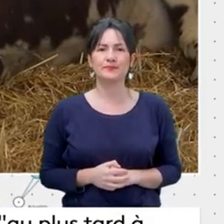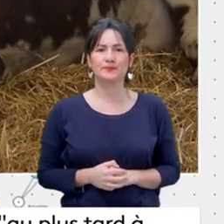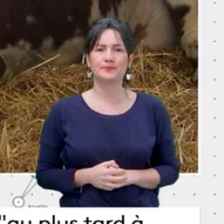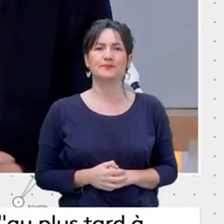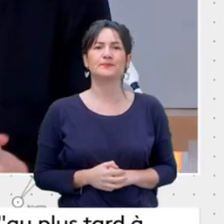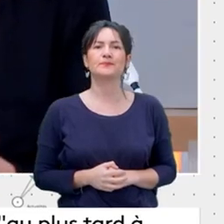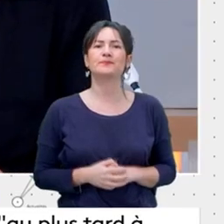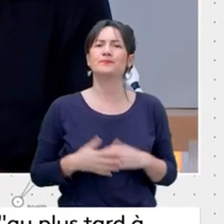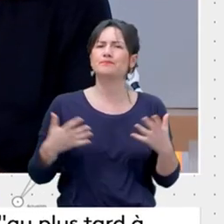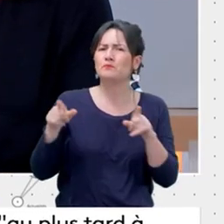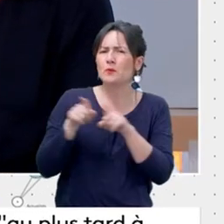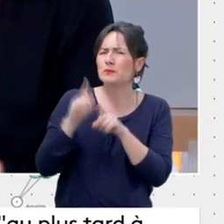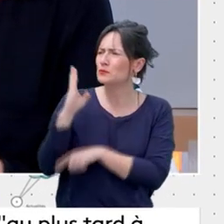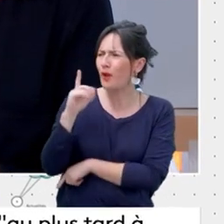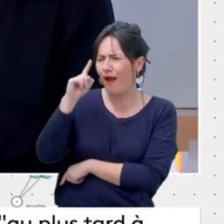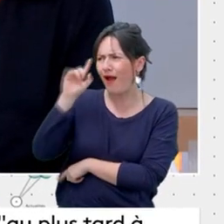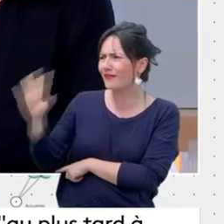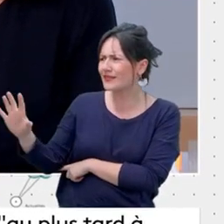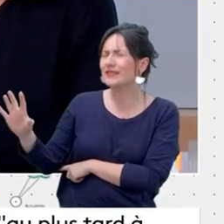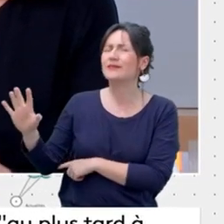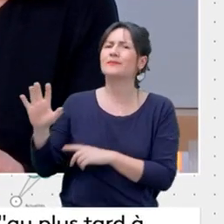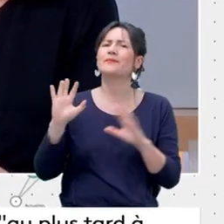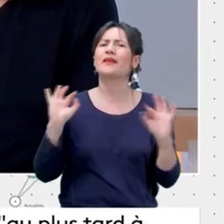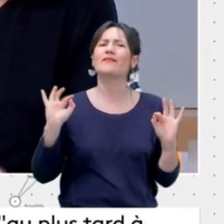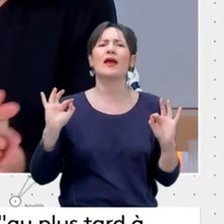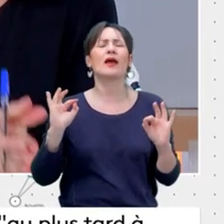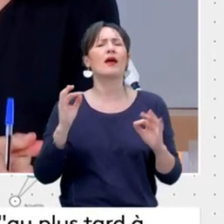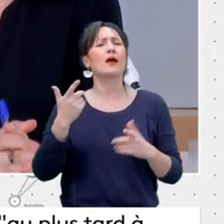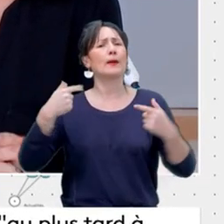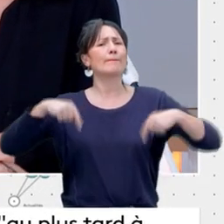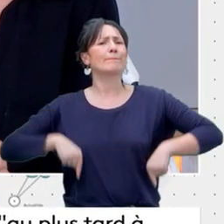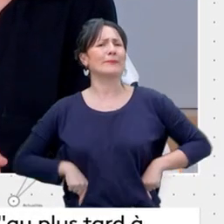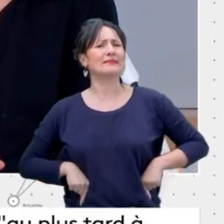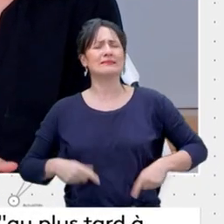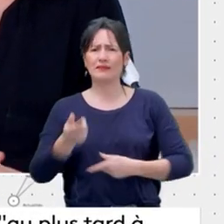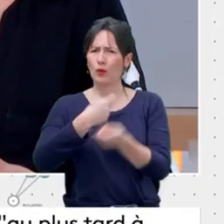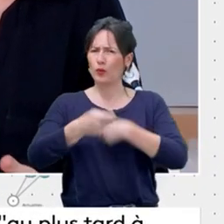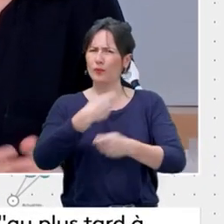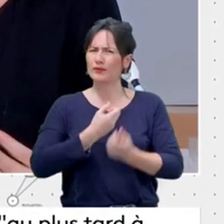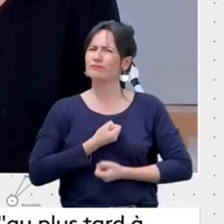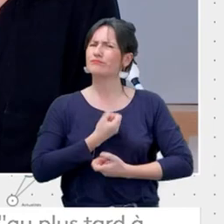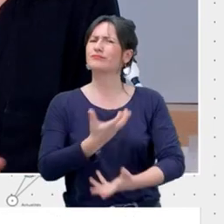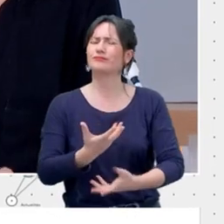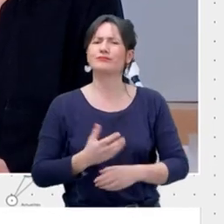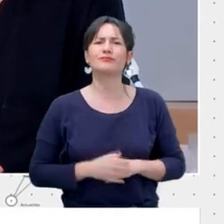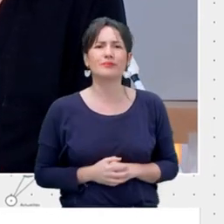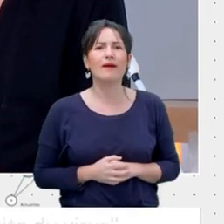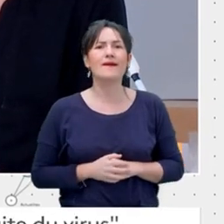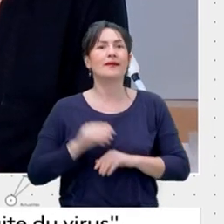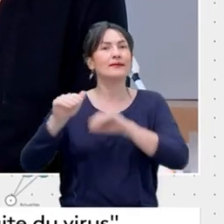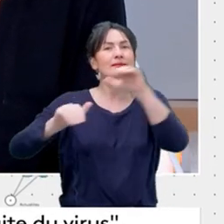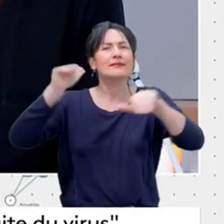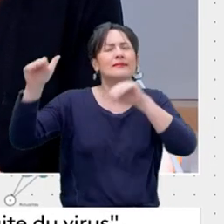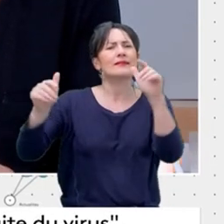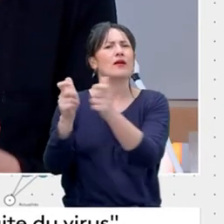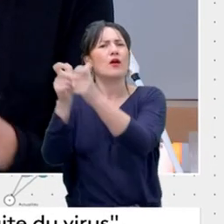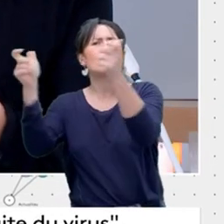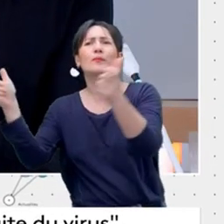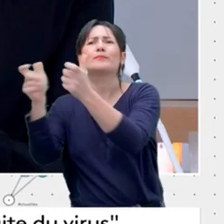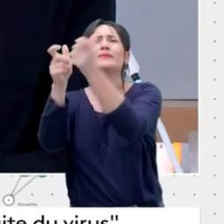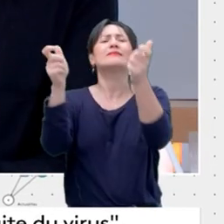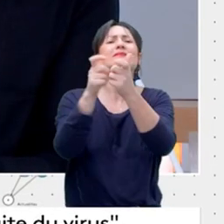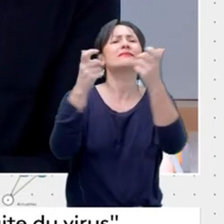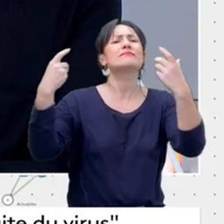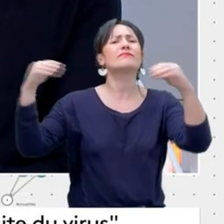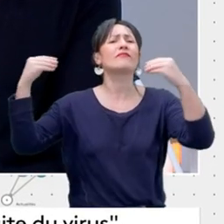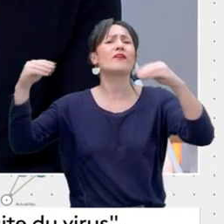pour terminer, avoir votre avis sur ce qu'a déclaré aujourd'hui Bruno Le Maire. On l'entendait dans le sujet, il enjoint les grandes enseignes à s'approvisionner